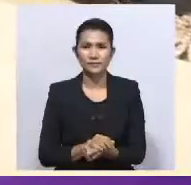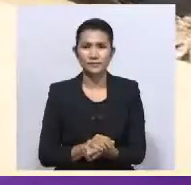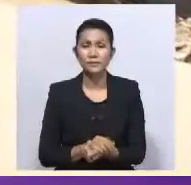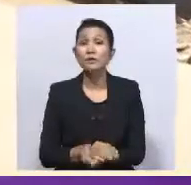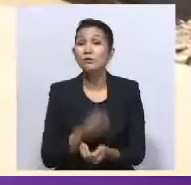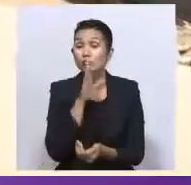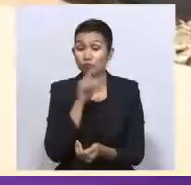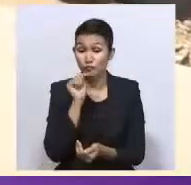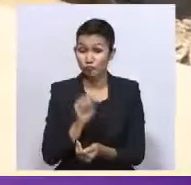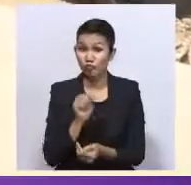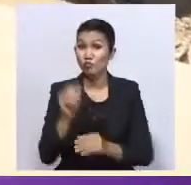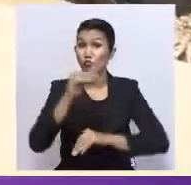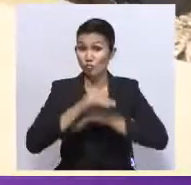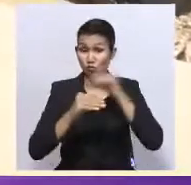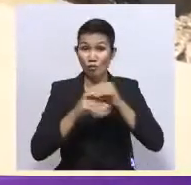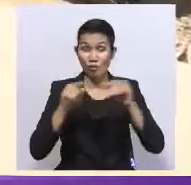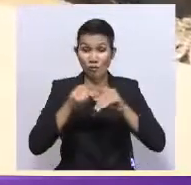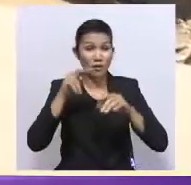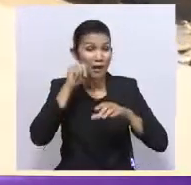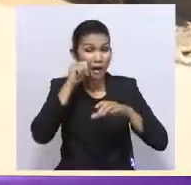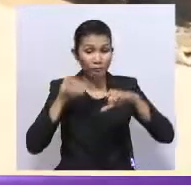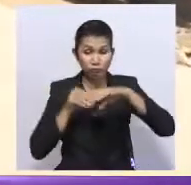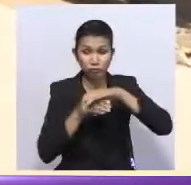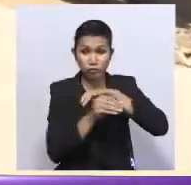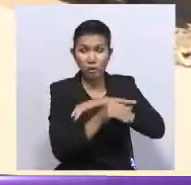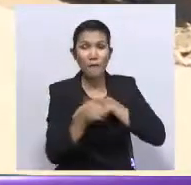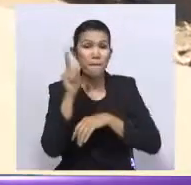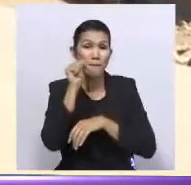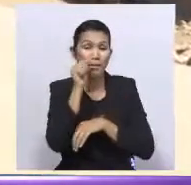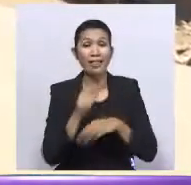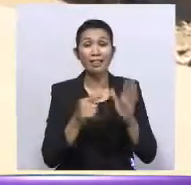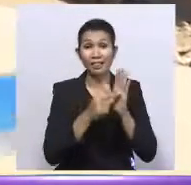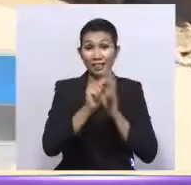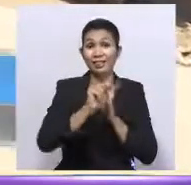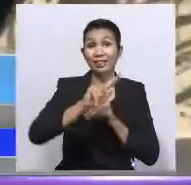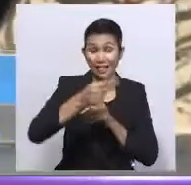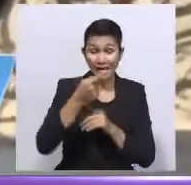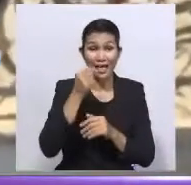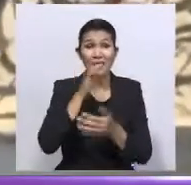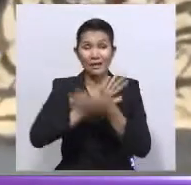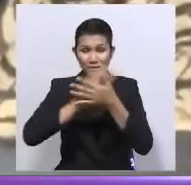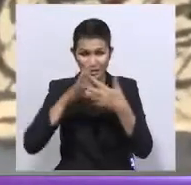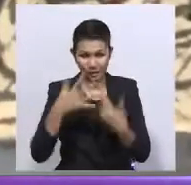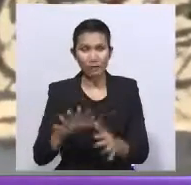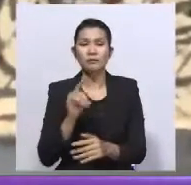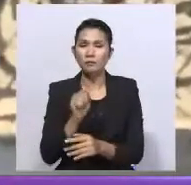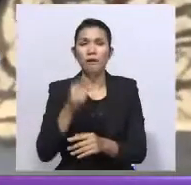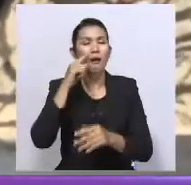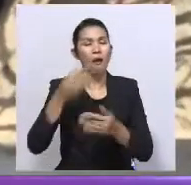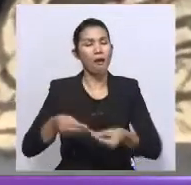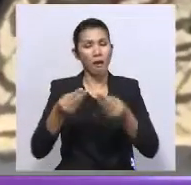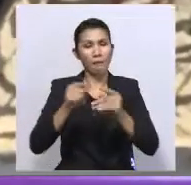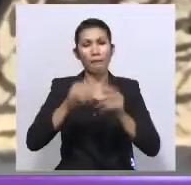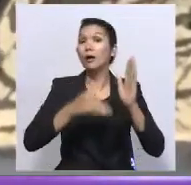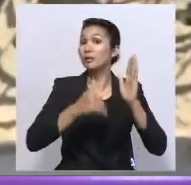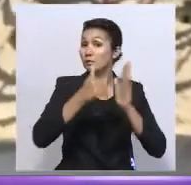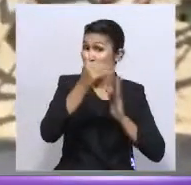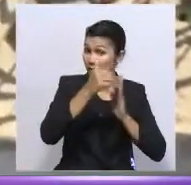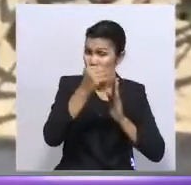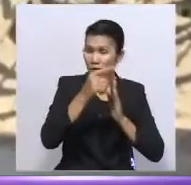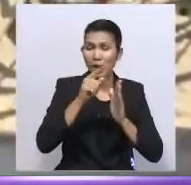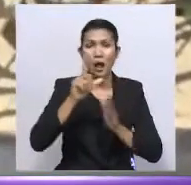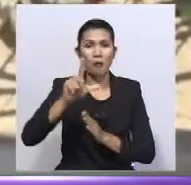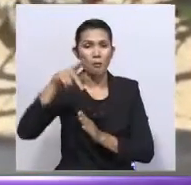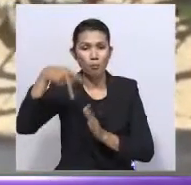ถ้าโครงการก่อสร้างอุโมงค์ส่งน้ำแม่กวงอำเภอแม่แตงจังหวัดเชียงใหม่เสร็จสิ้นแล้วนะครับก็จะทำให้ภาคเหนืออย่างเชียงใหม่ลำพู